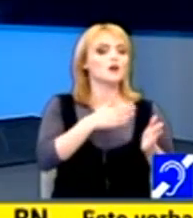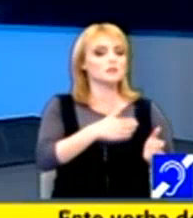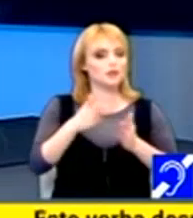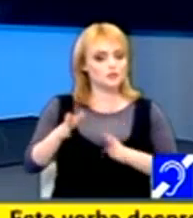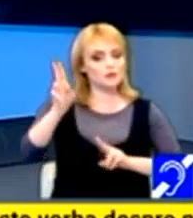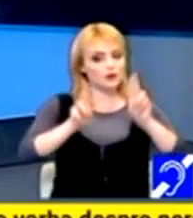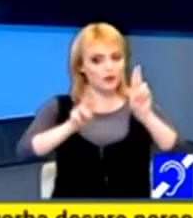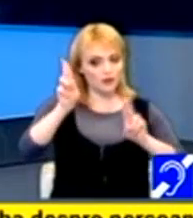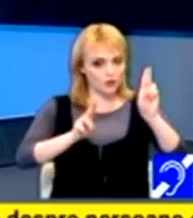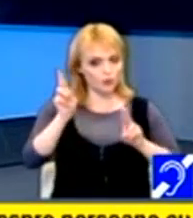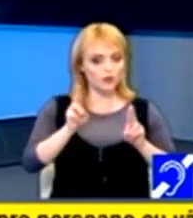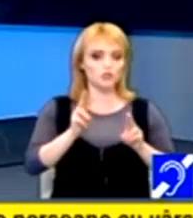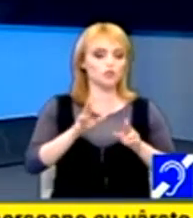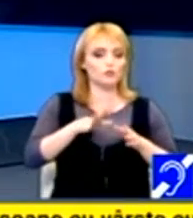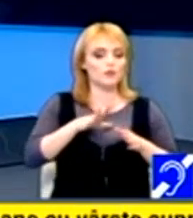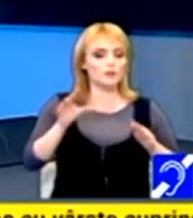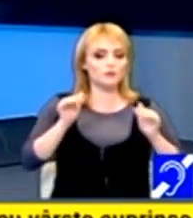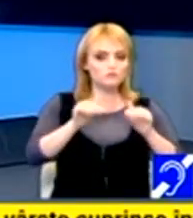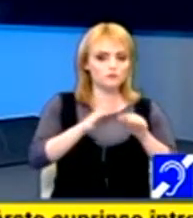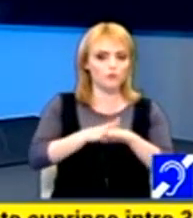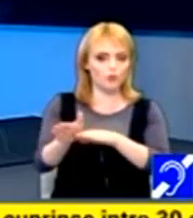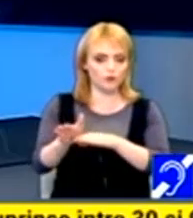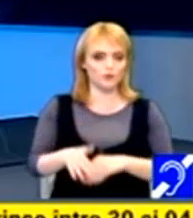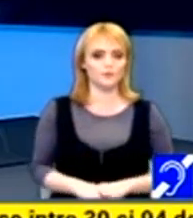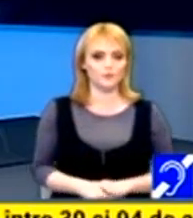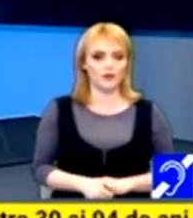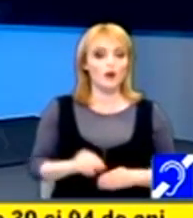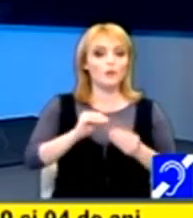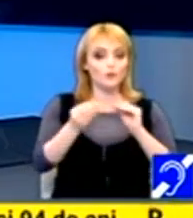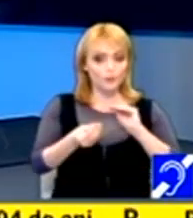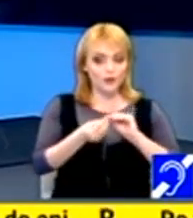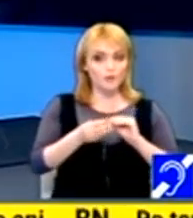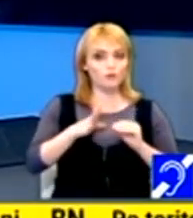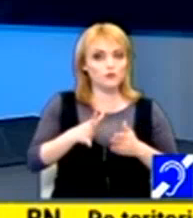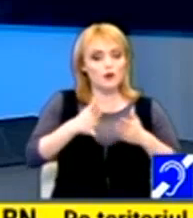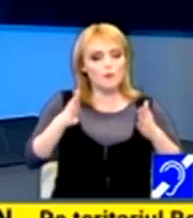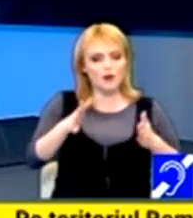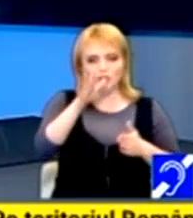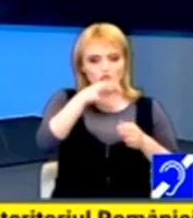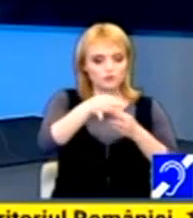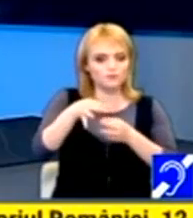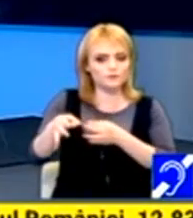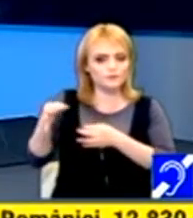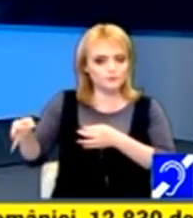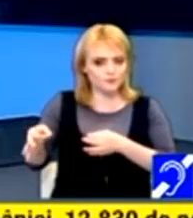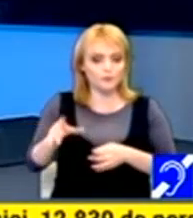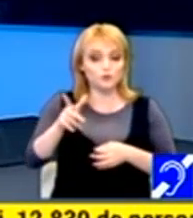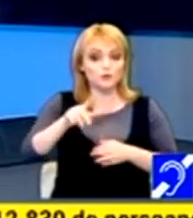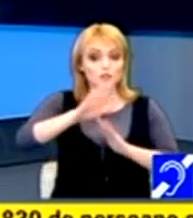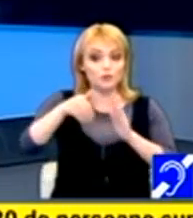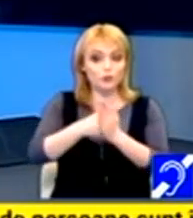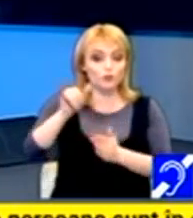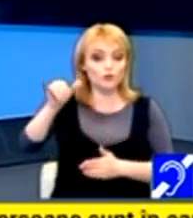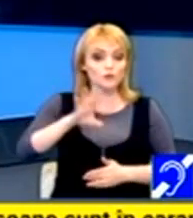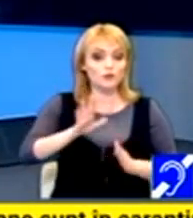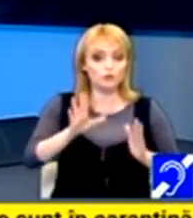de protecție și să nu aglomereze autobuzele și troleibuzele. Probleme au fost în suburbii și în zonele care erau acoperite până acum de microbuze,